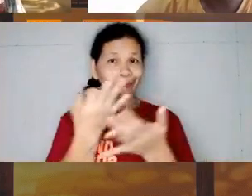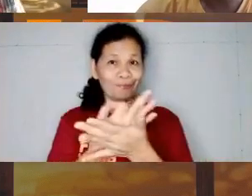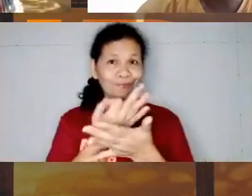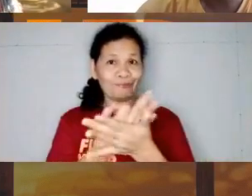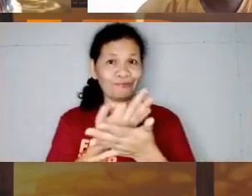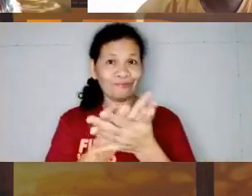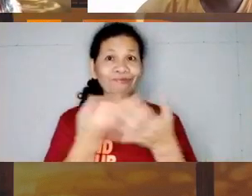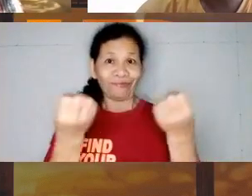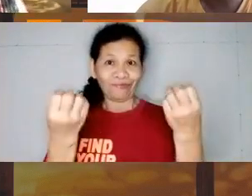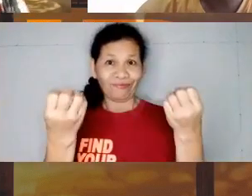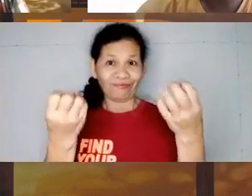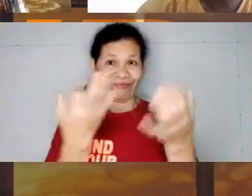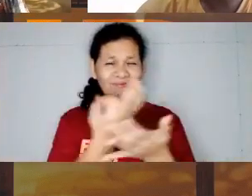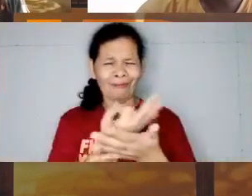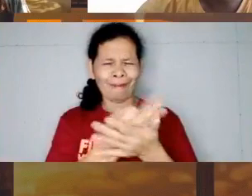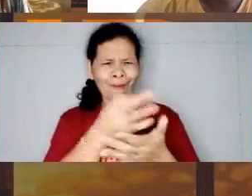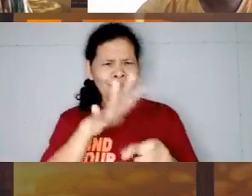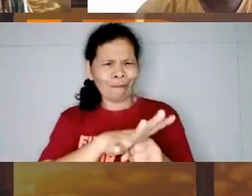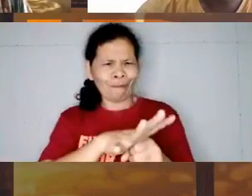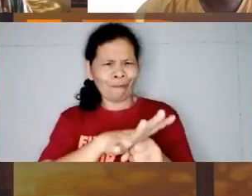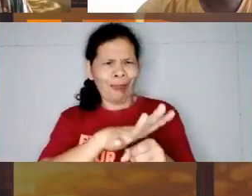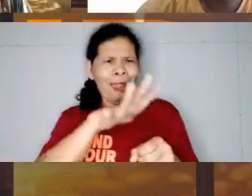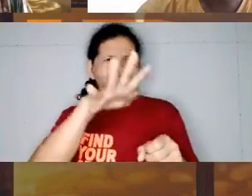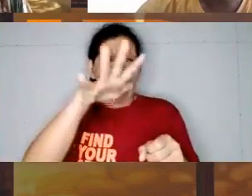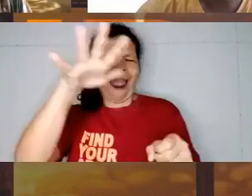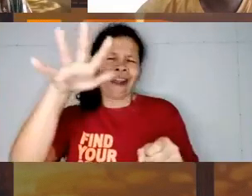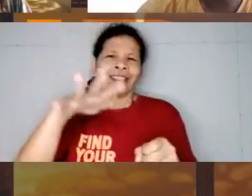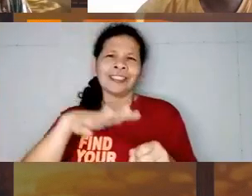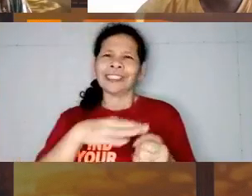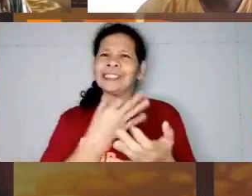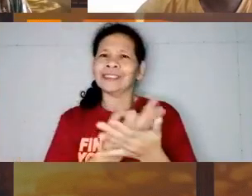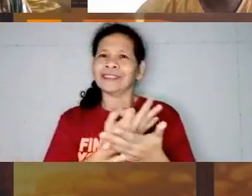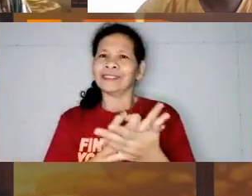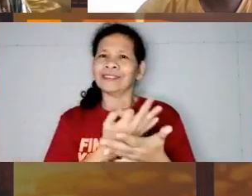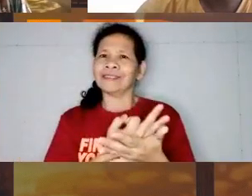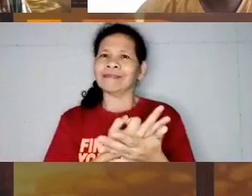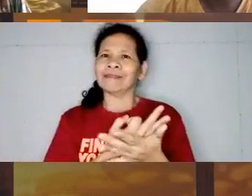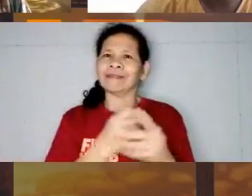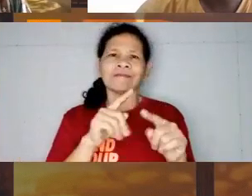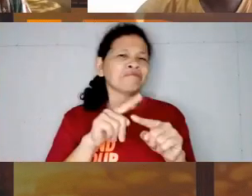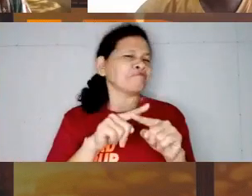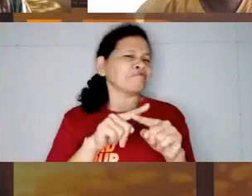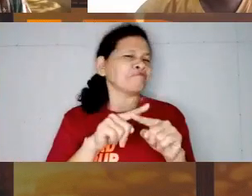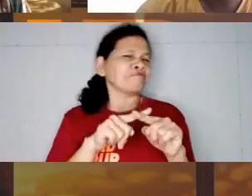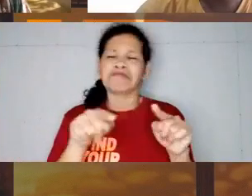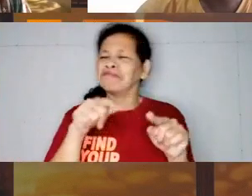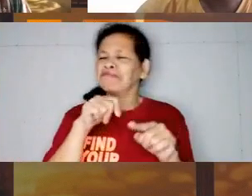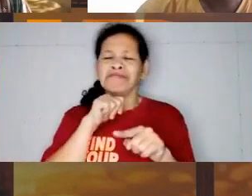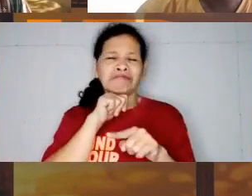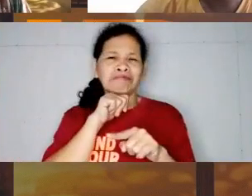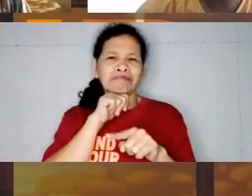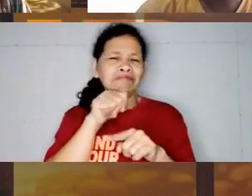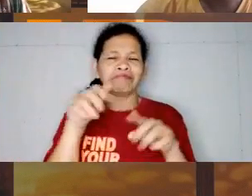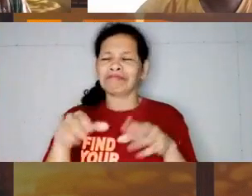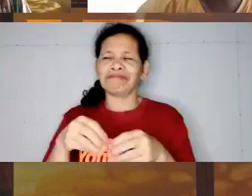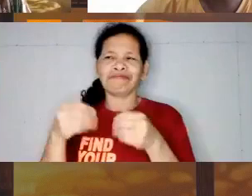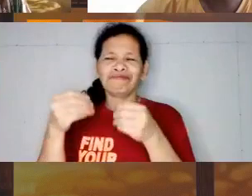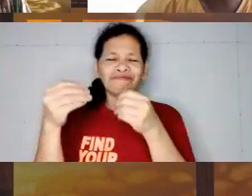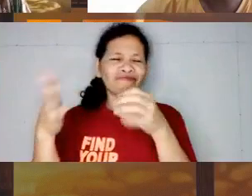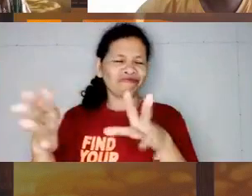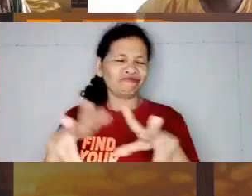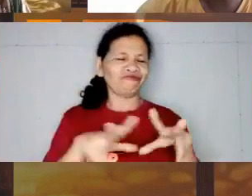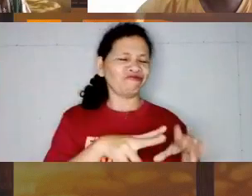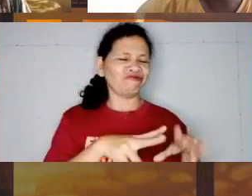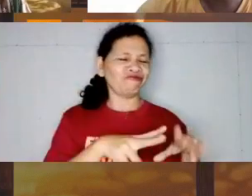pera, umaapaw ang kanilang salapit kasaganaan, pero hindi po sila mapagbigay. So